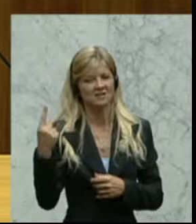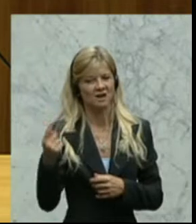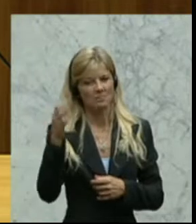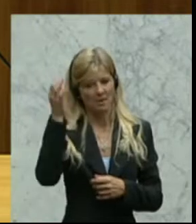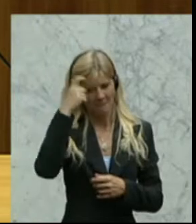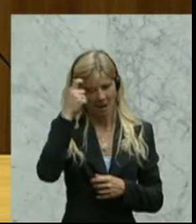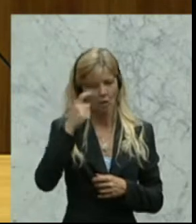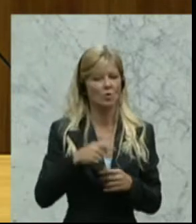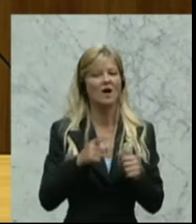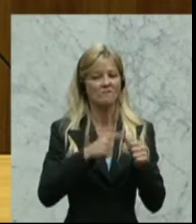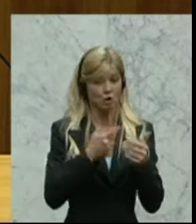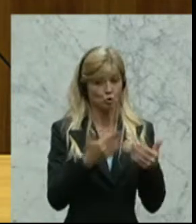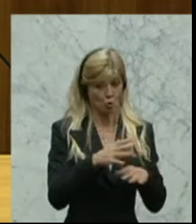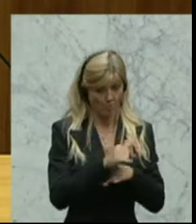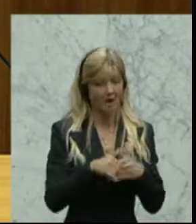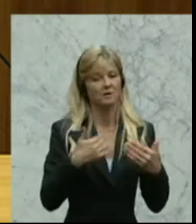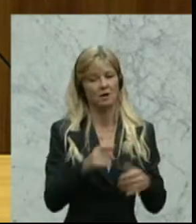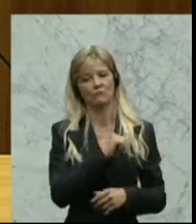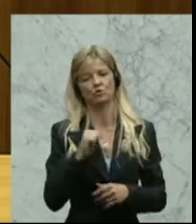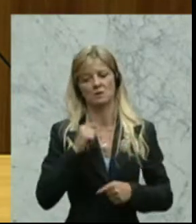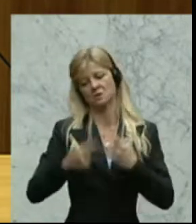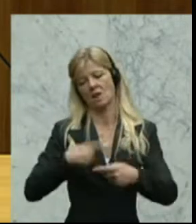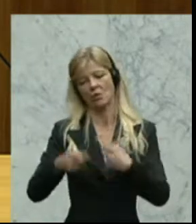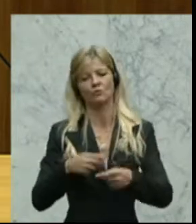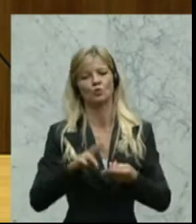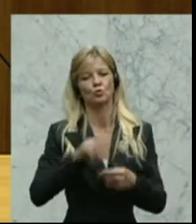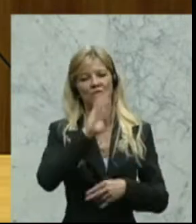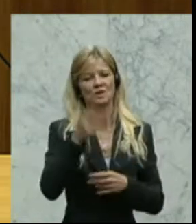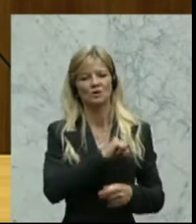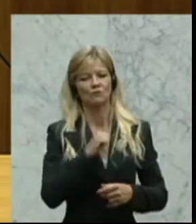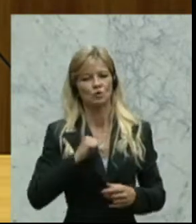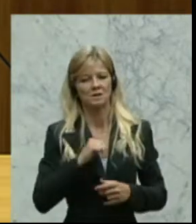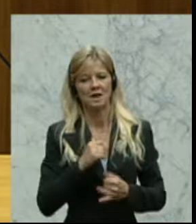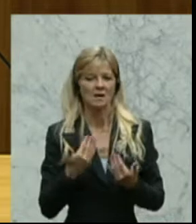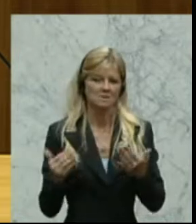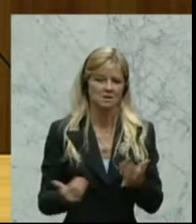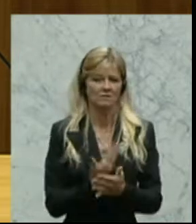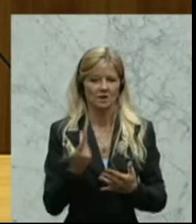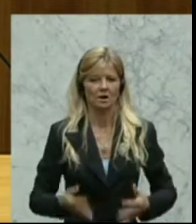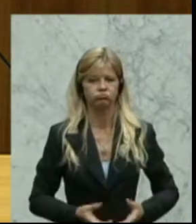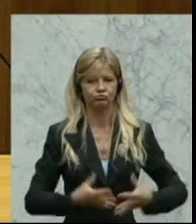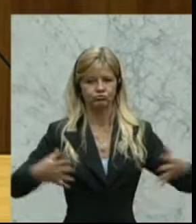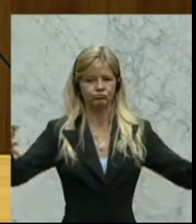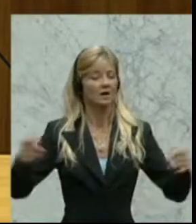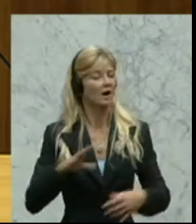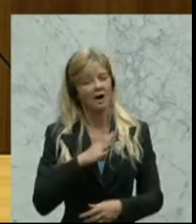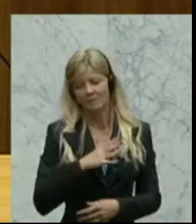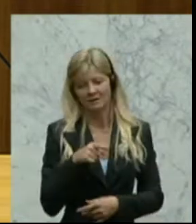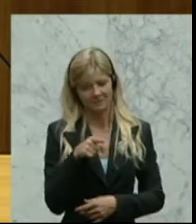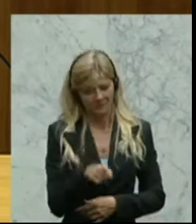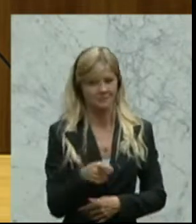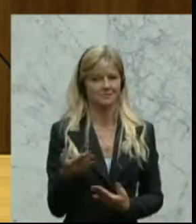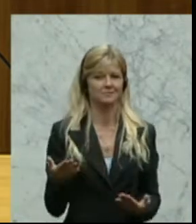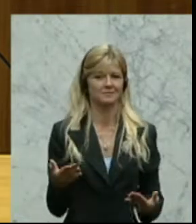und die Wirtschaft sich selbst in Gang bringen würde und florieren würde. Das ist wirklich ein